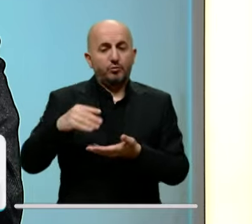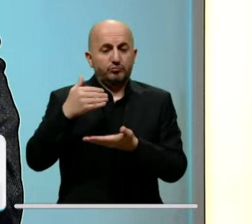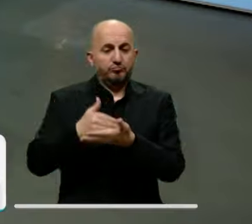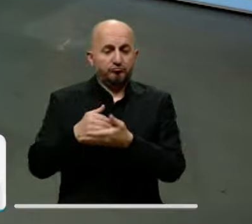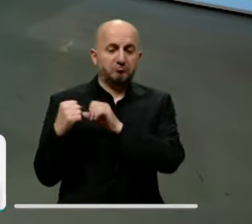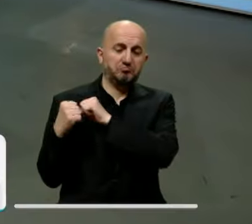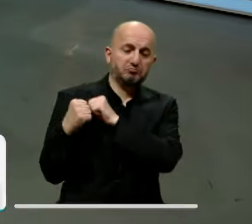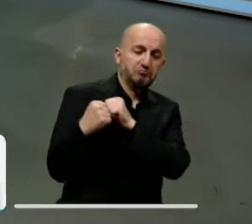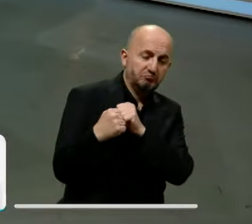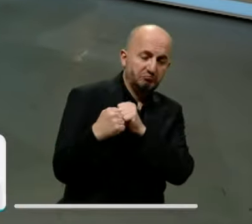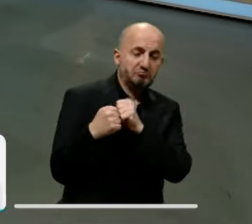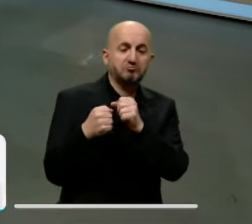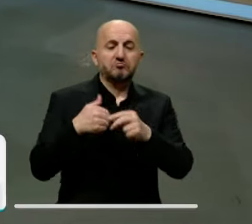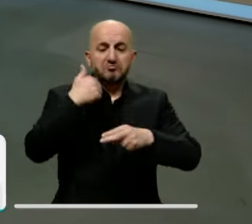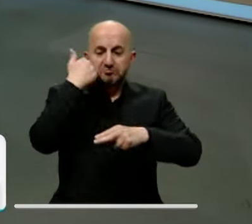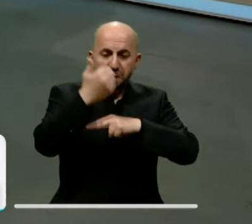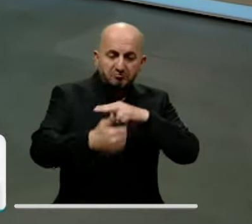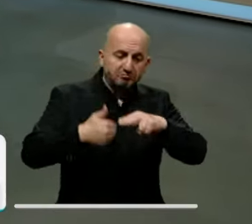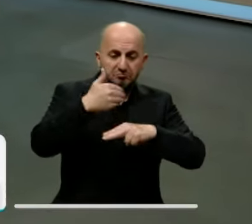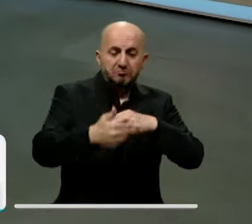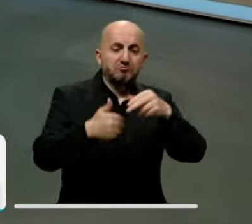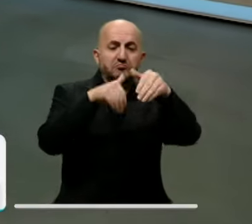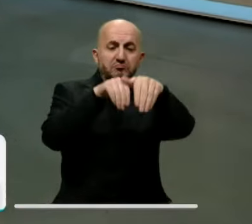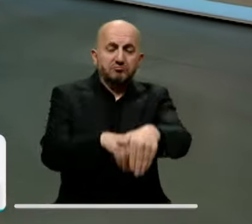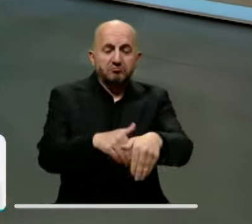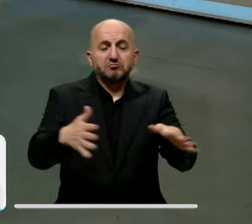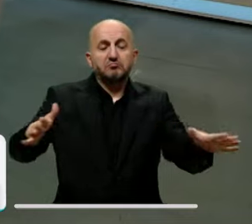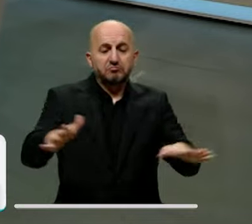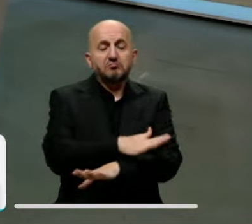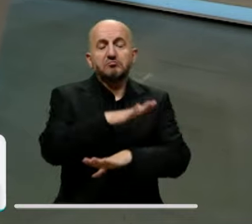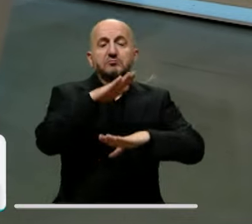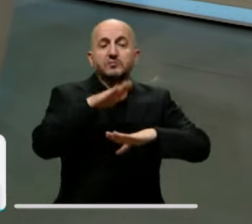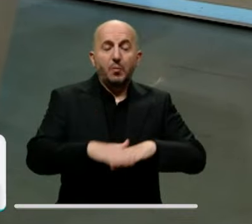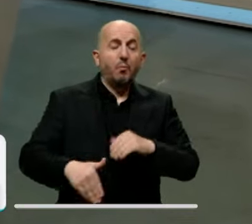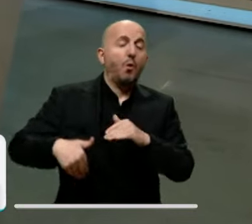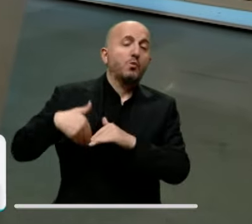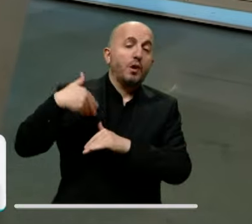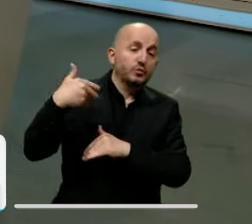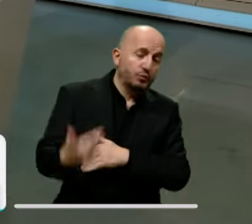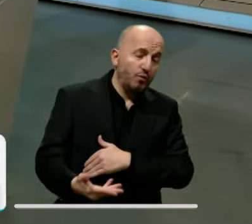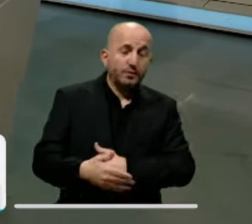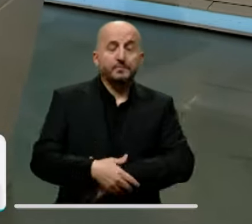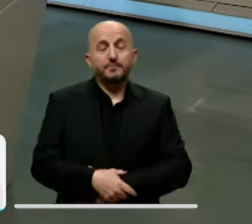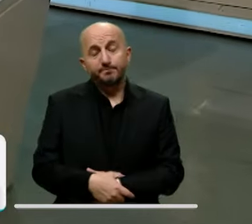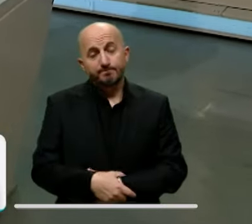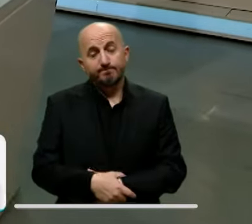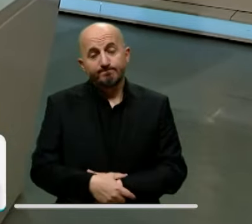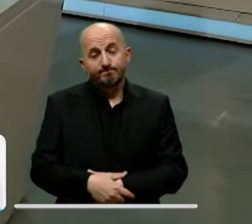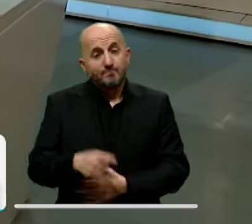gerekli teçhiz Tekvin defin işlemleri yapılır Ondan sonra eee